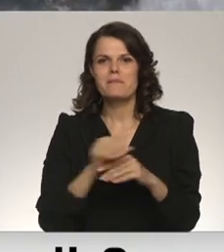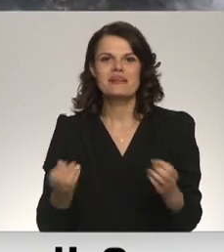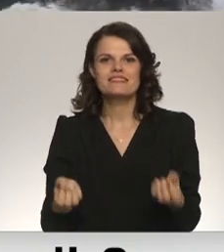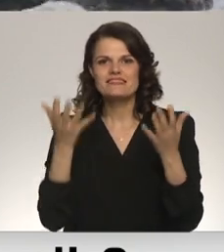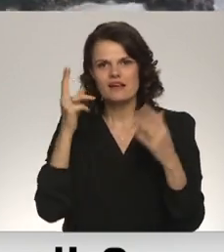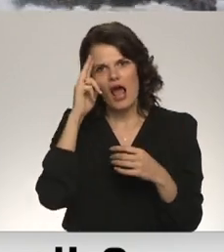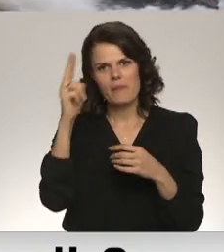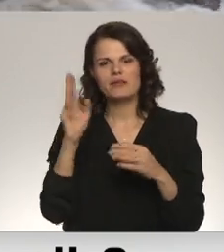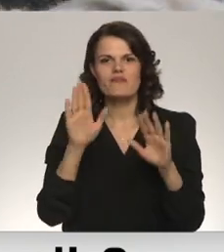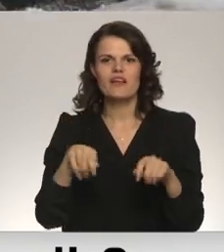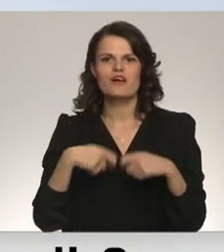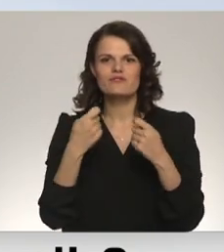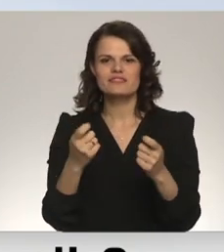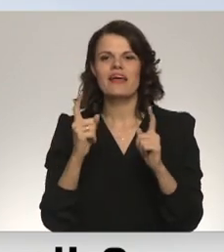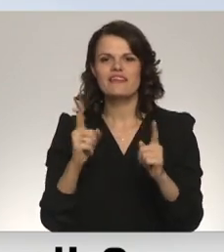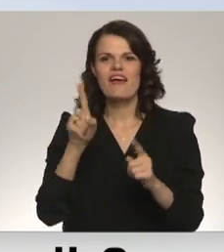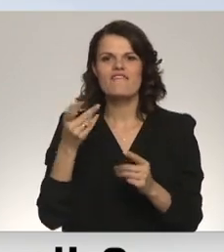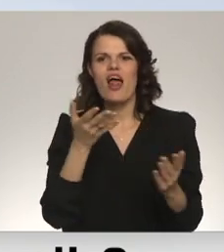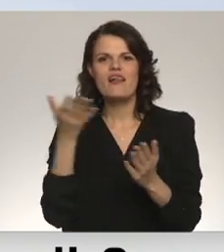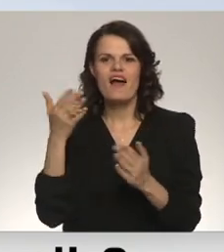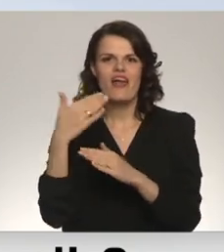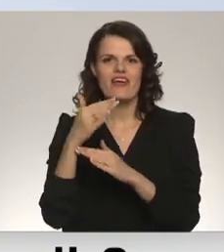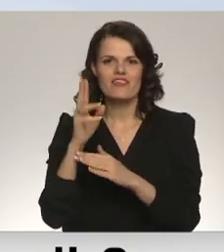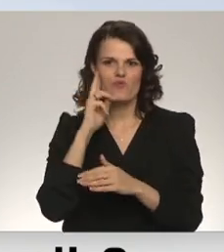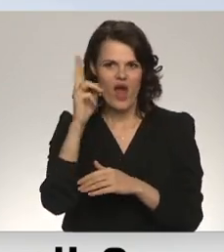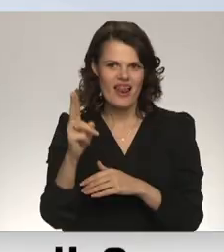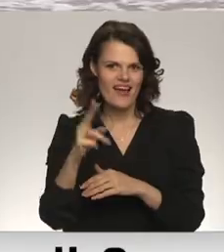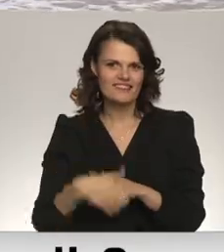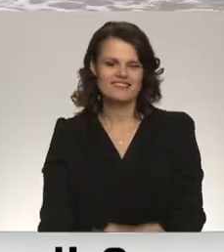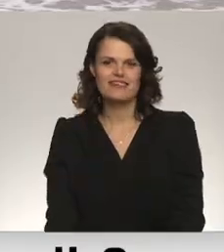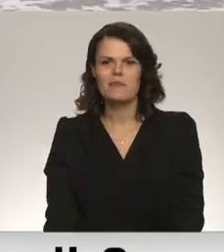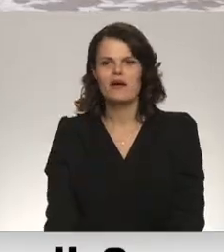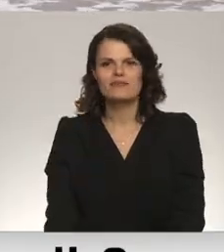un apliecinājumu varētu sniegt tikai vēl kāda video liecība. Dāvids Frēdenfelds, Latvijas televīzija.